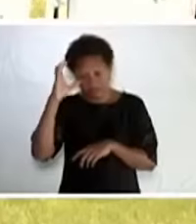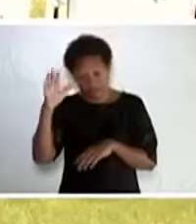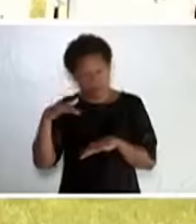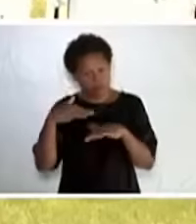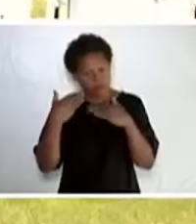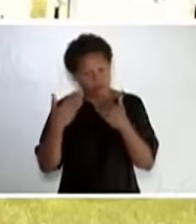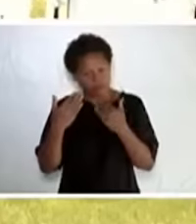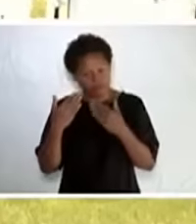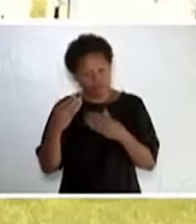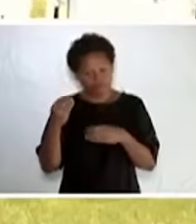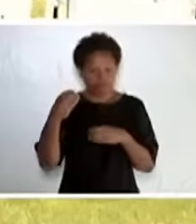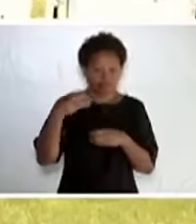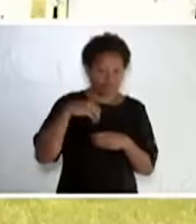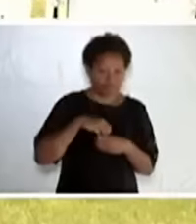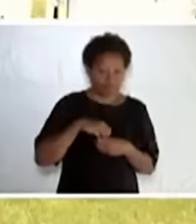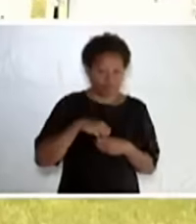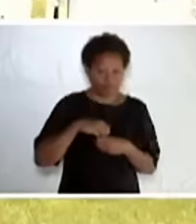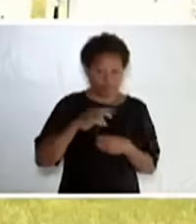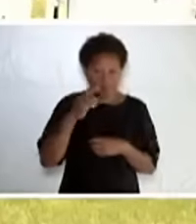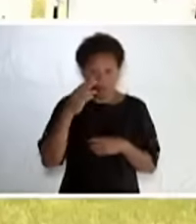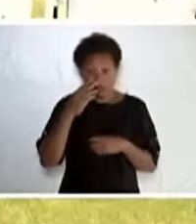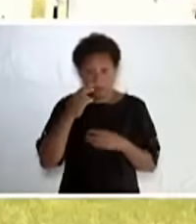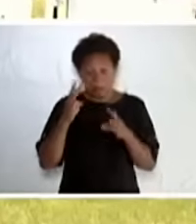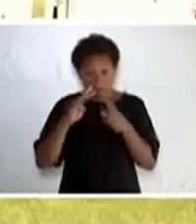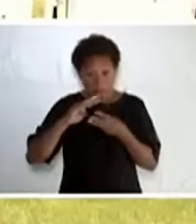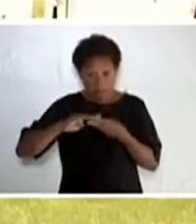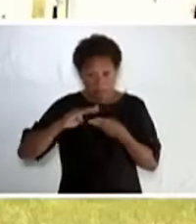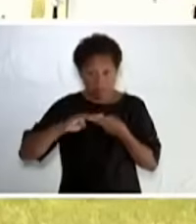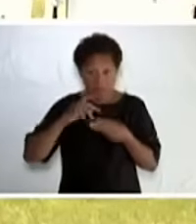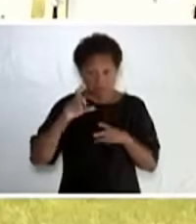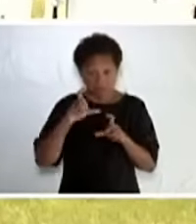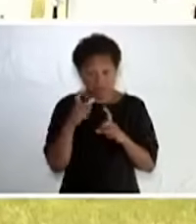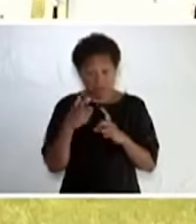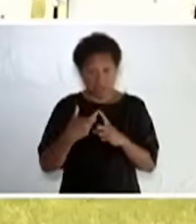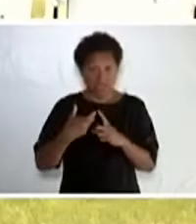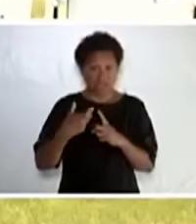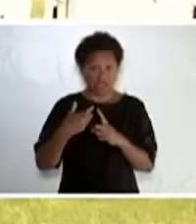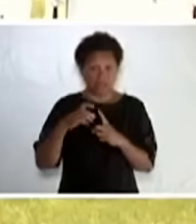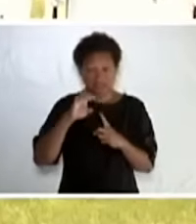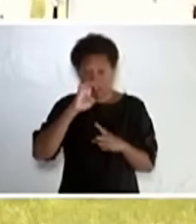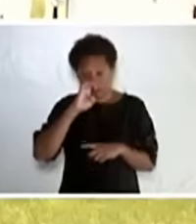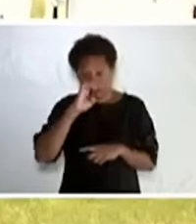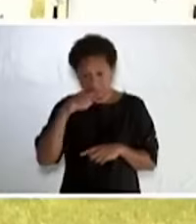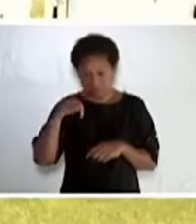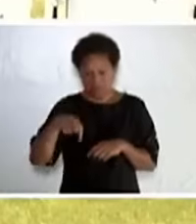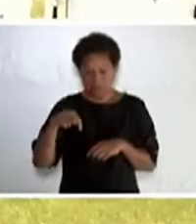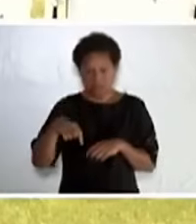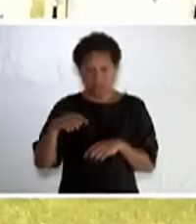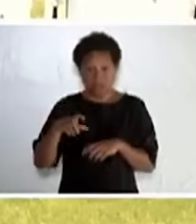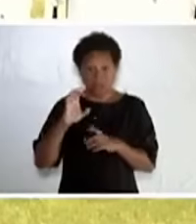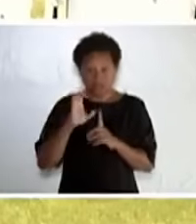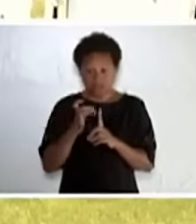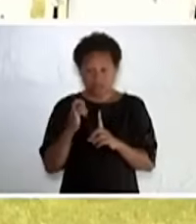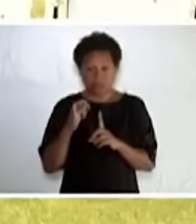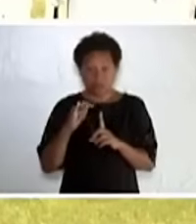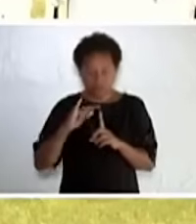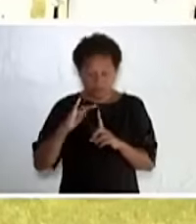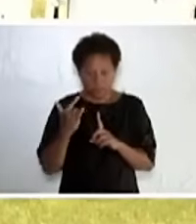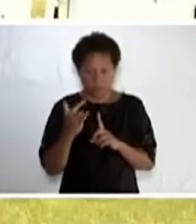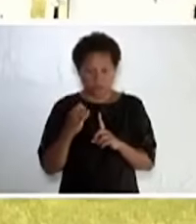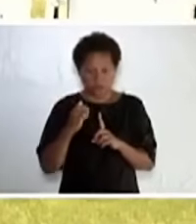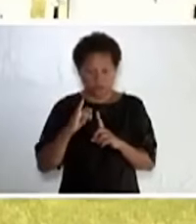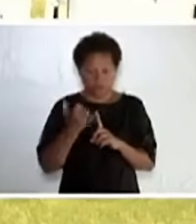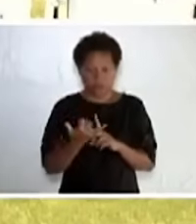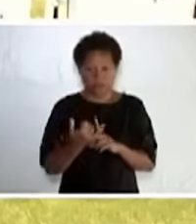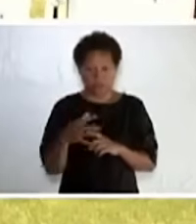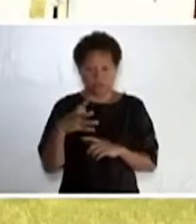so thankful to be a part of a multicultural, multiracial, multi-ethnic fabric of society where each person